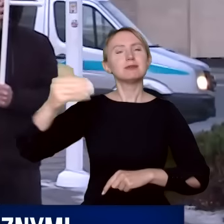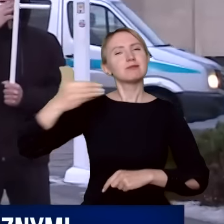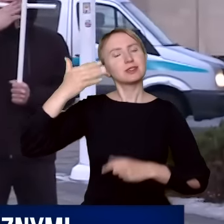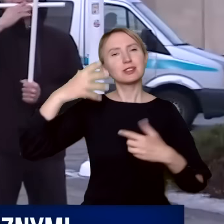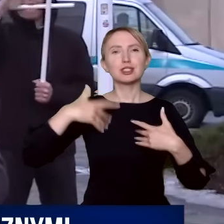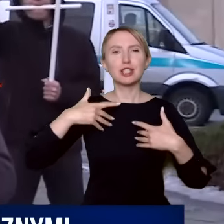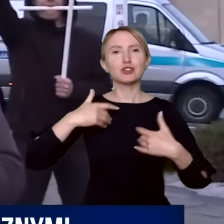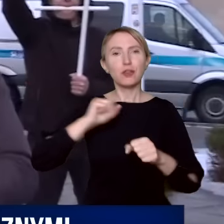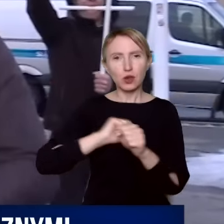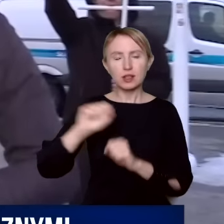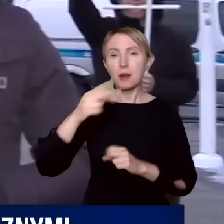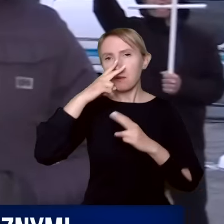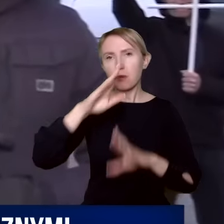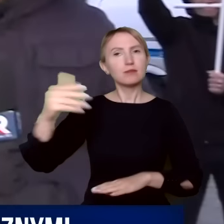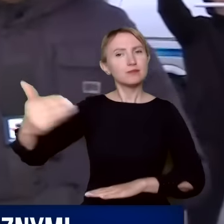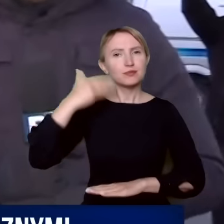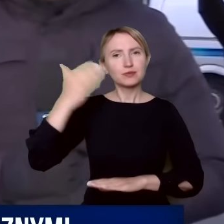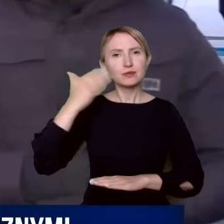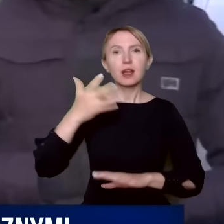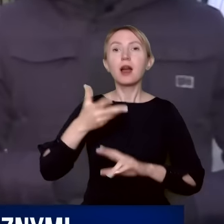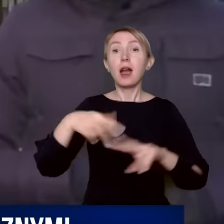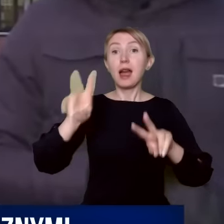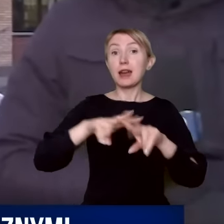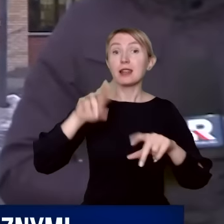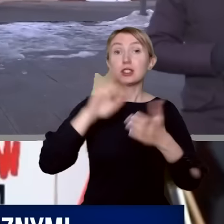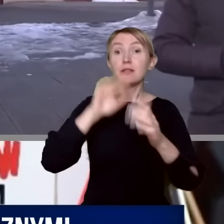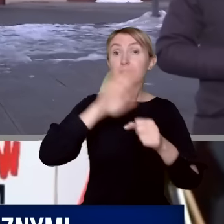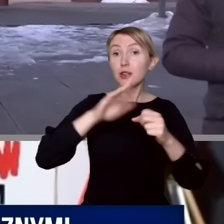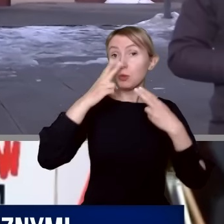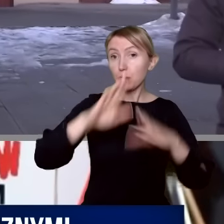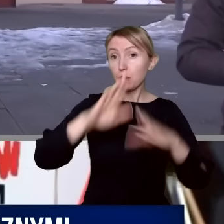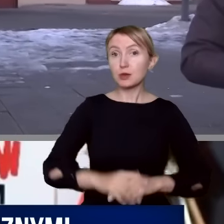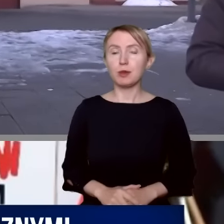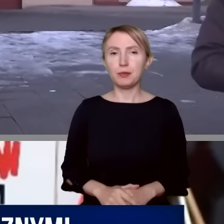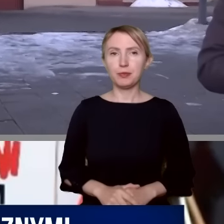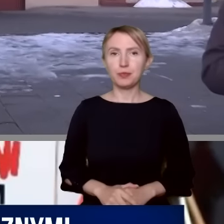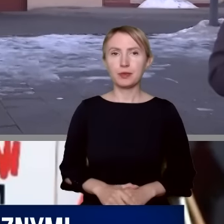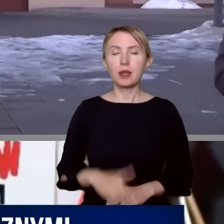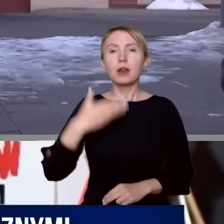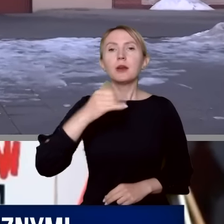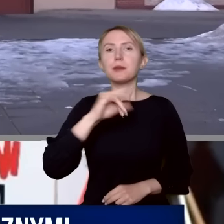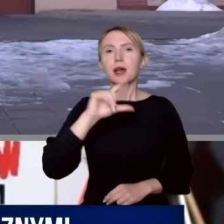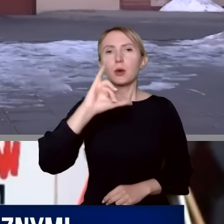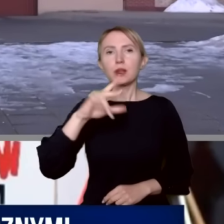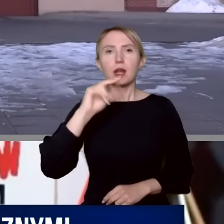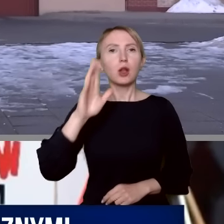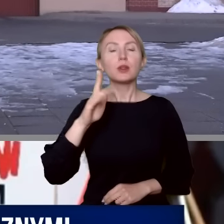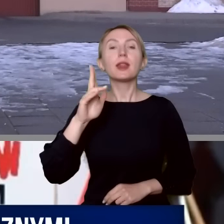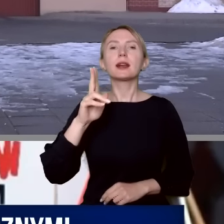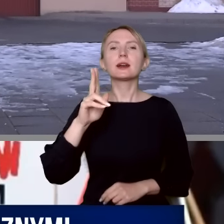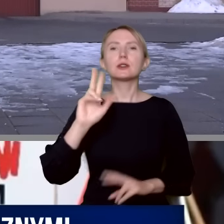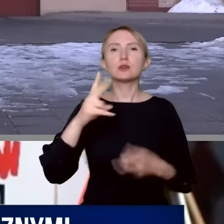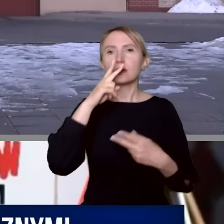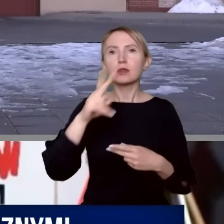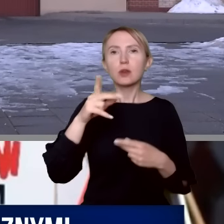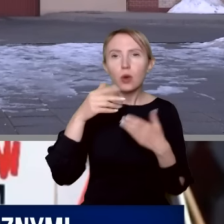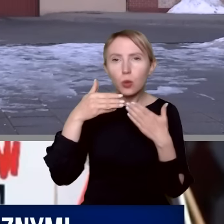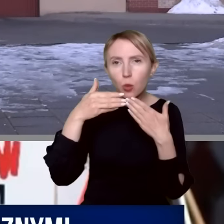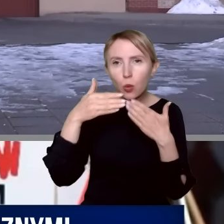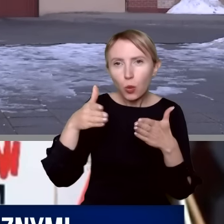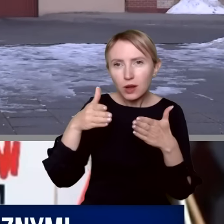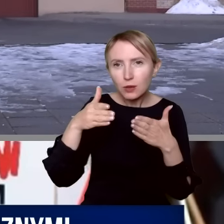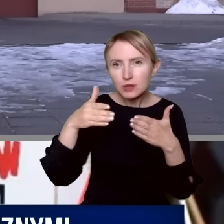dzieje się pod aresztem w Radomiu. Ja to mówił Michał Jelonek prosto z Radomia. Państwo widzą, tam uchyliła się ta